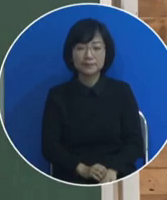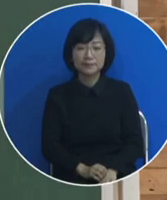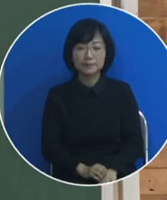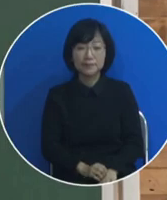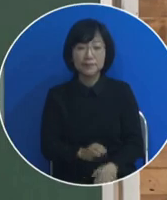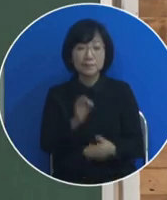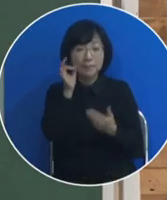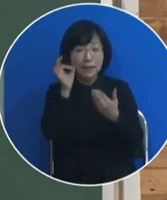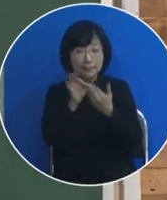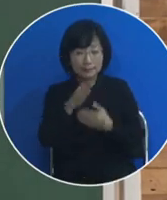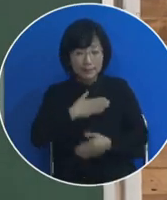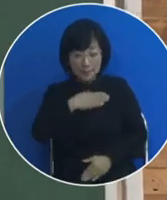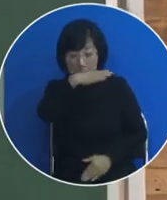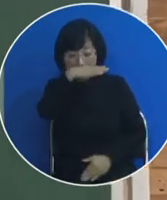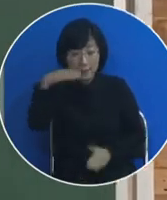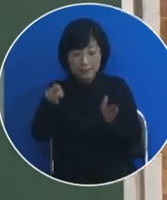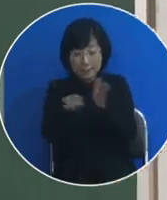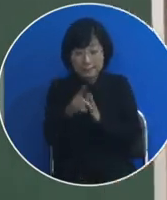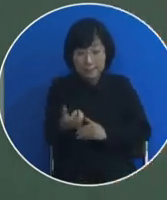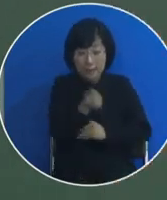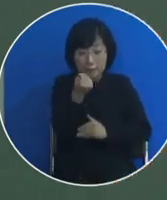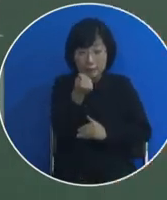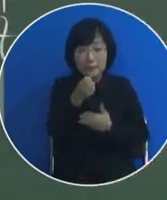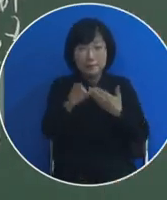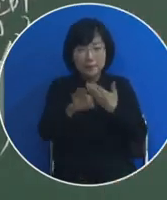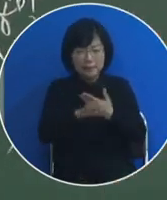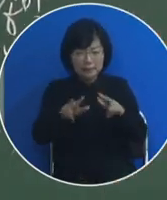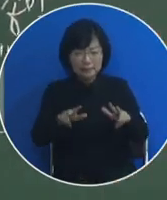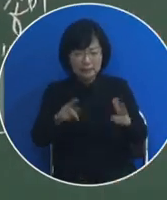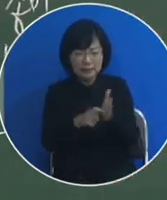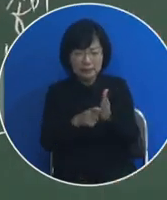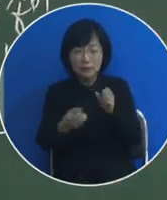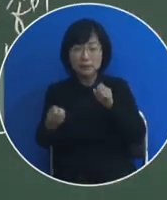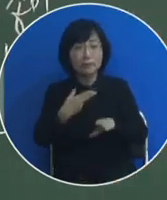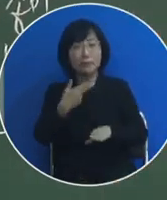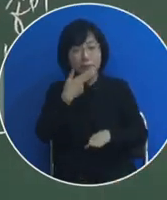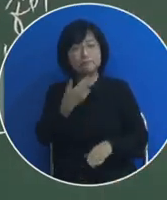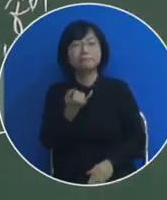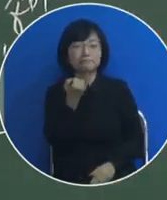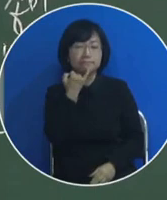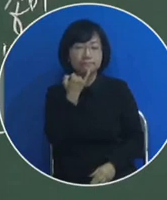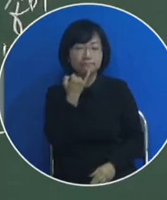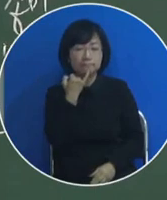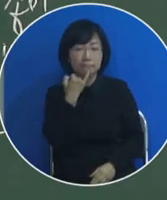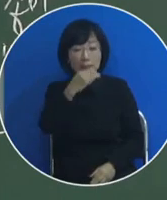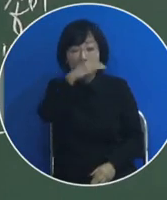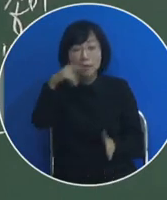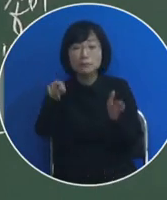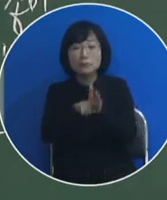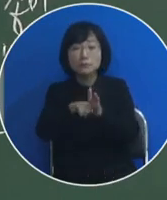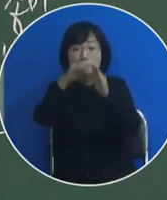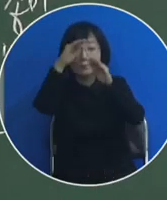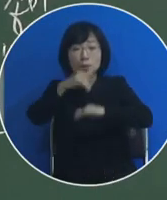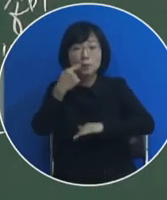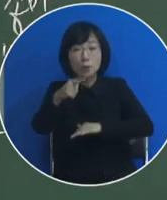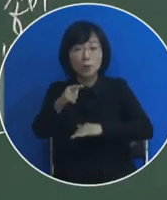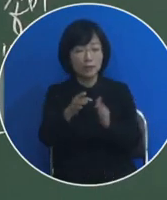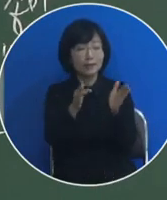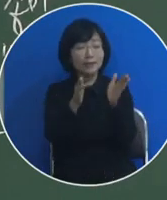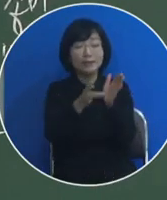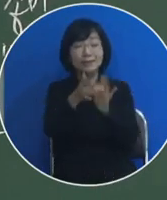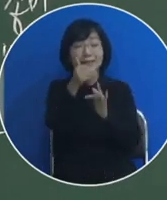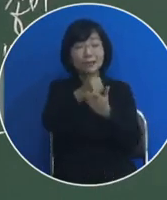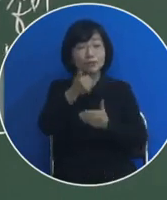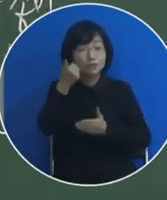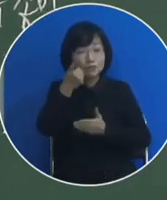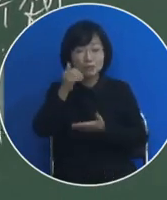올바른 믿음을 가지고 와야 돼. Have the correct faith. 올바른 믿음은 뭡니까? What do you mean by proper faith? 예수가 그리스도 되는 겁니다. Jesus is the Christ. 그렇죠. Isn't